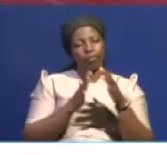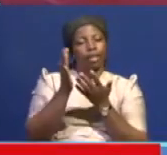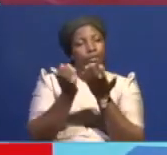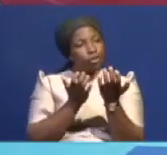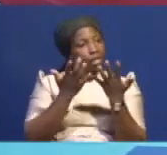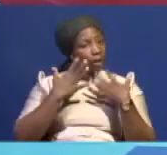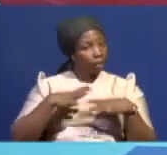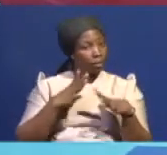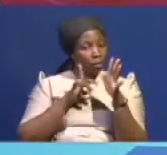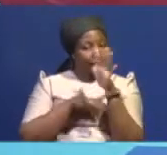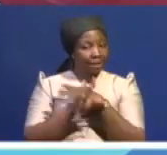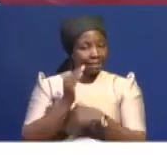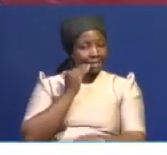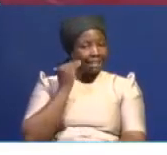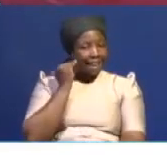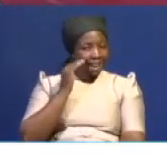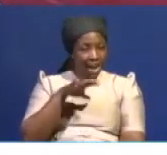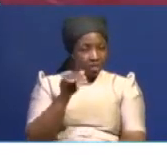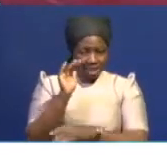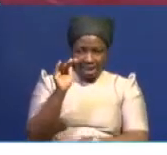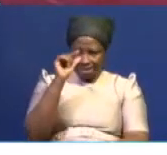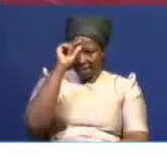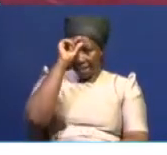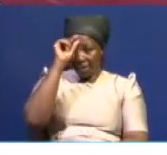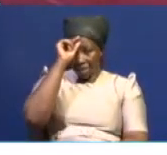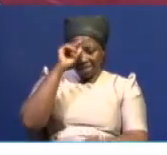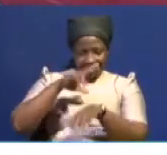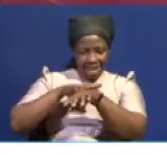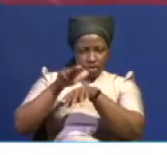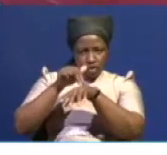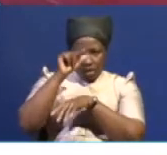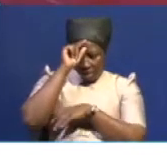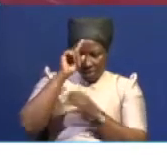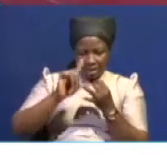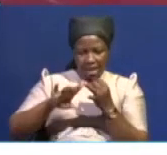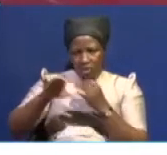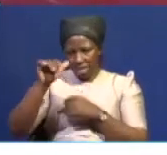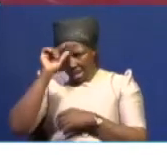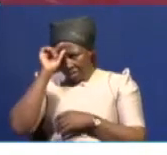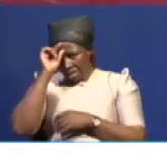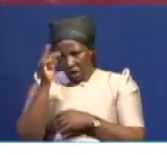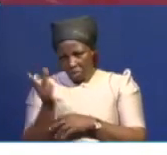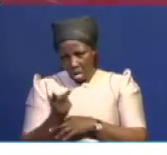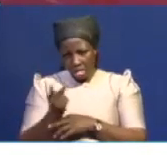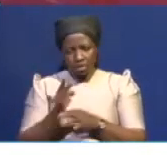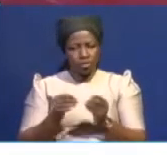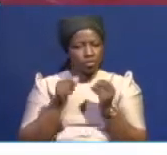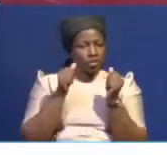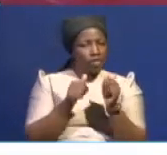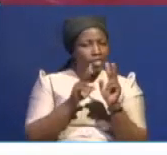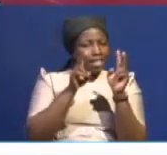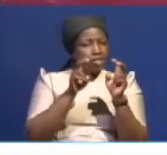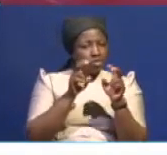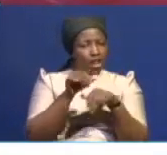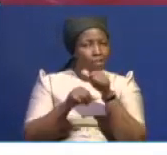Wafanyabiashara katika kaunti ya Siaya wanatoa wito kwa serikali ya kitaifa na ile ya kaunti kushughulikia masuala ya